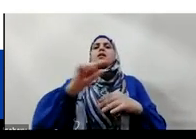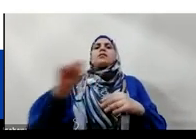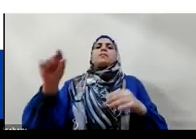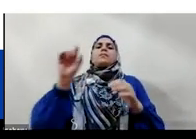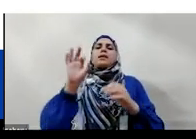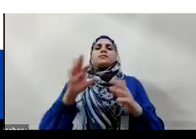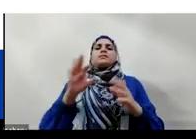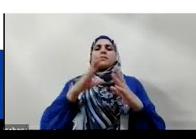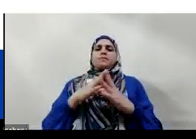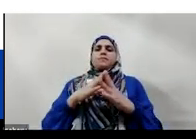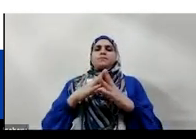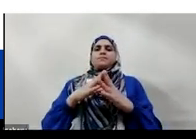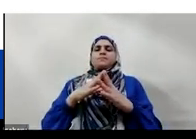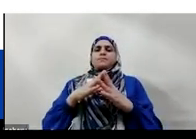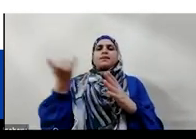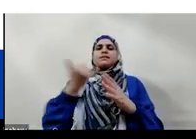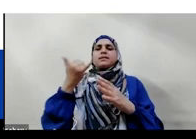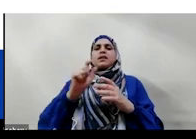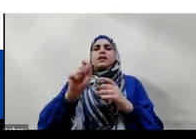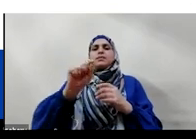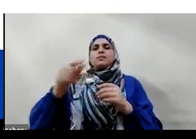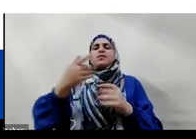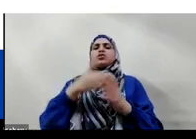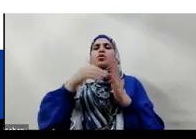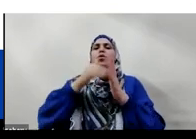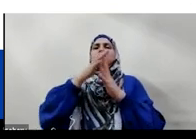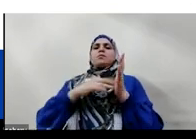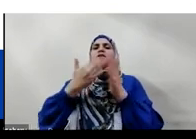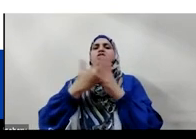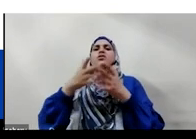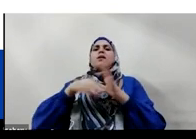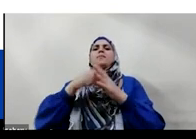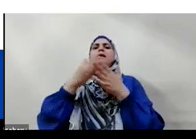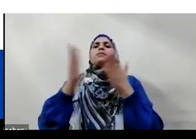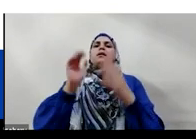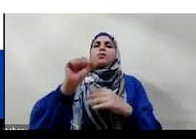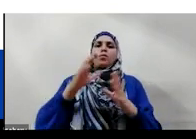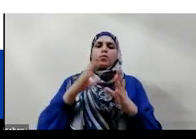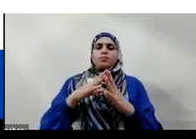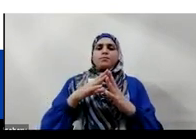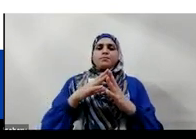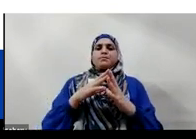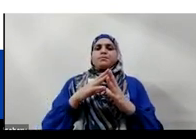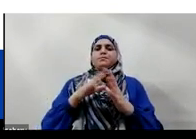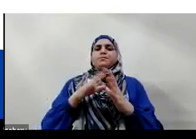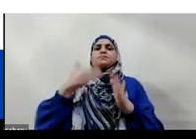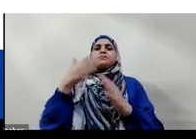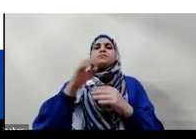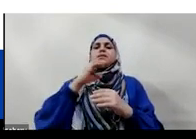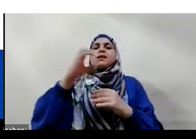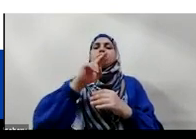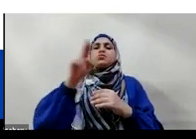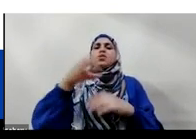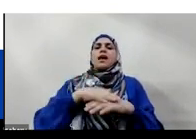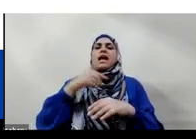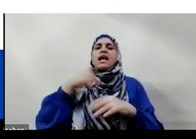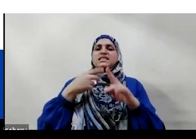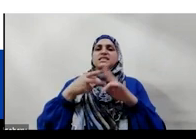هو يدمونستريت النقطة دي في الأبلكيشن بتاعه وهو بيقدم. بجاوب على سؤال ال citizenship